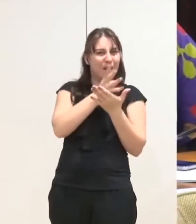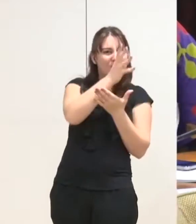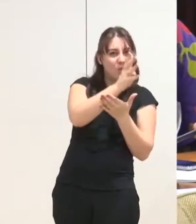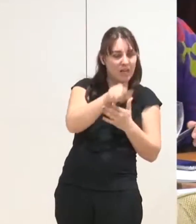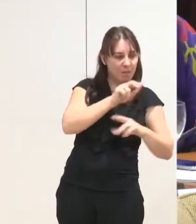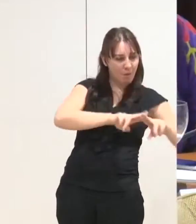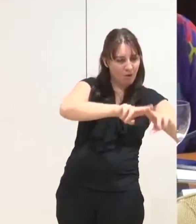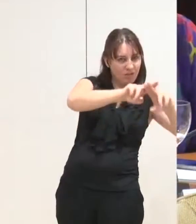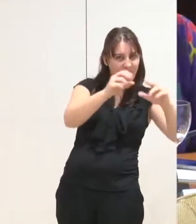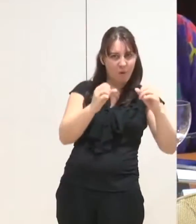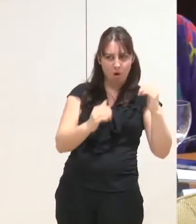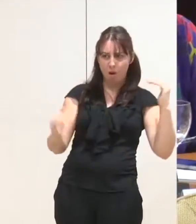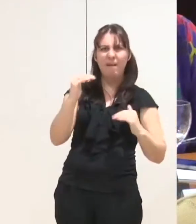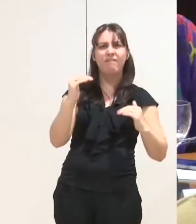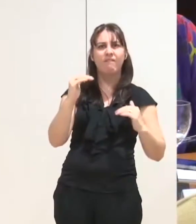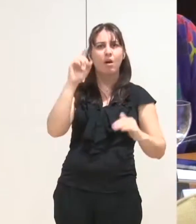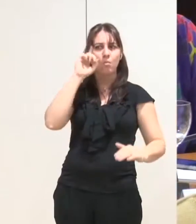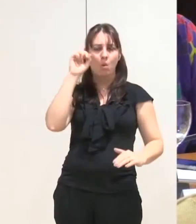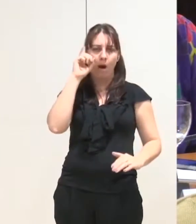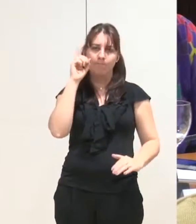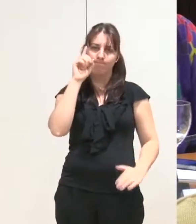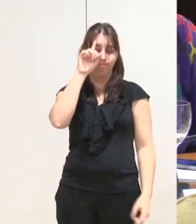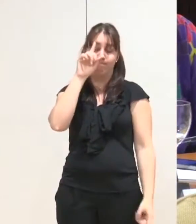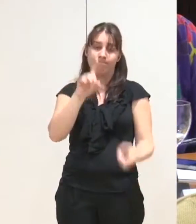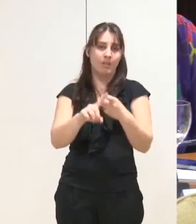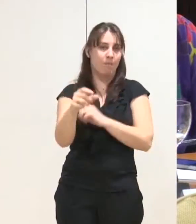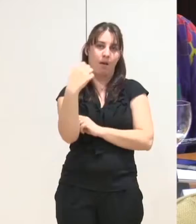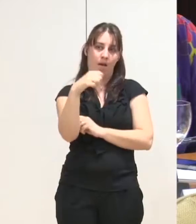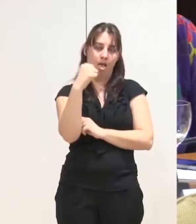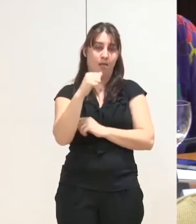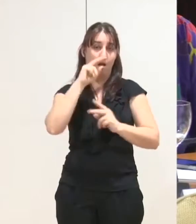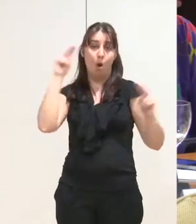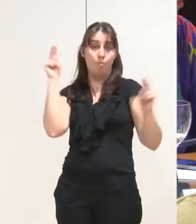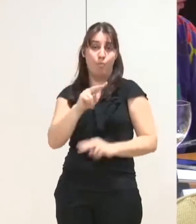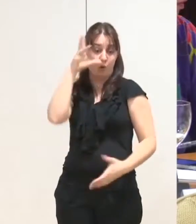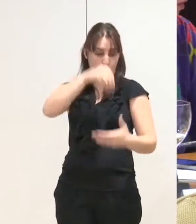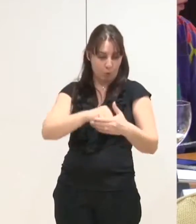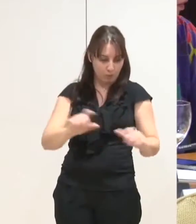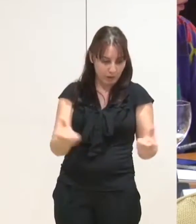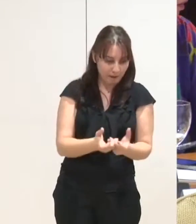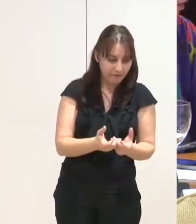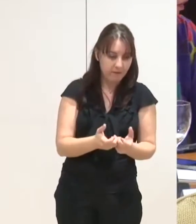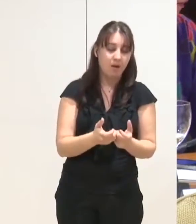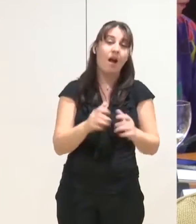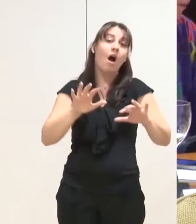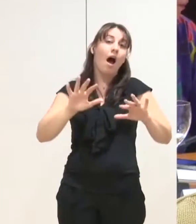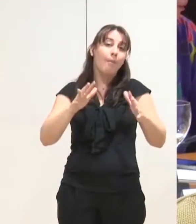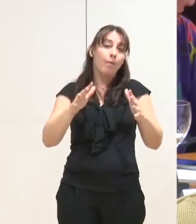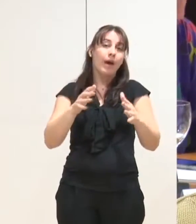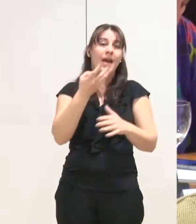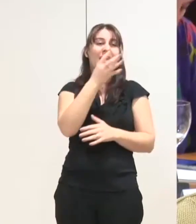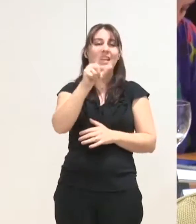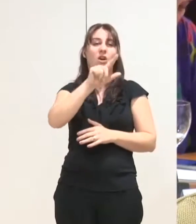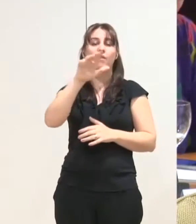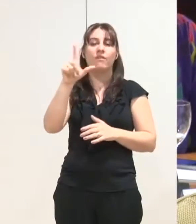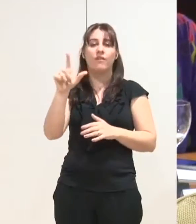des travaux s'explique en grande partie par 1. La prise en compte de la pollution dans le projet, estimée à un peu plus de 425